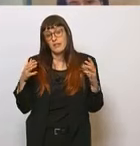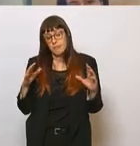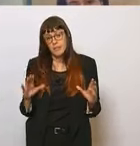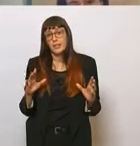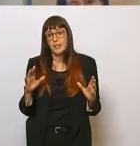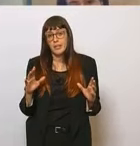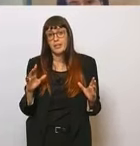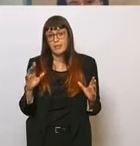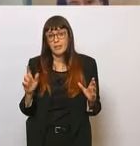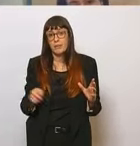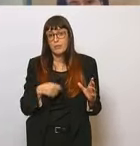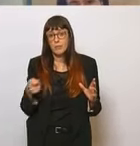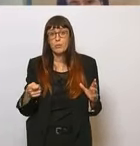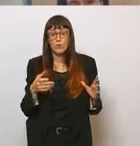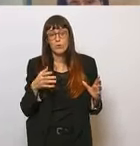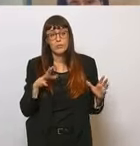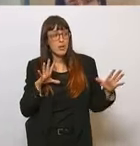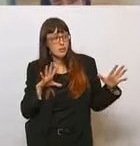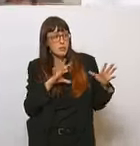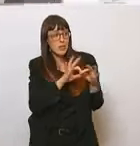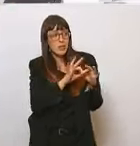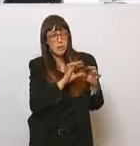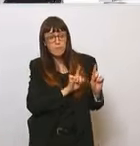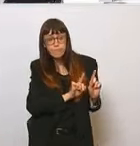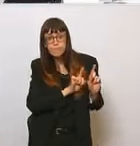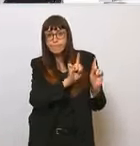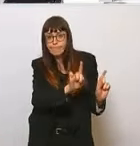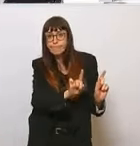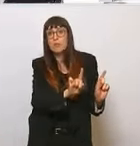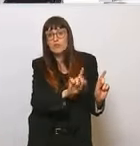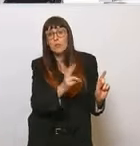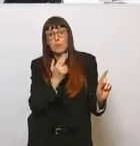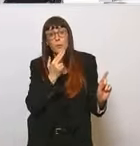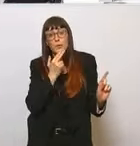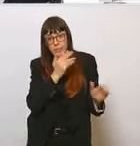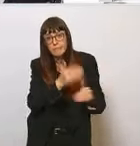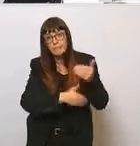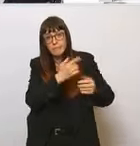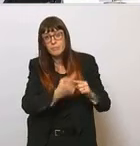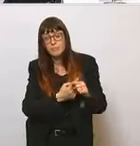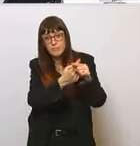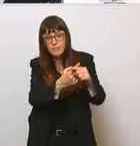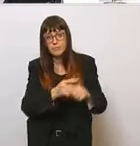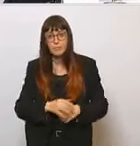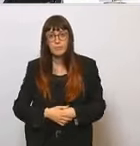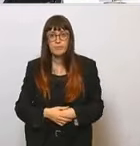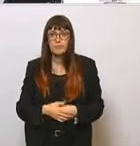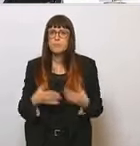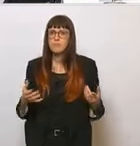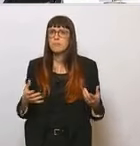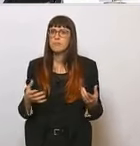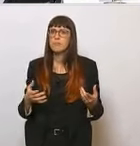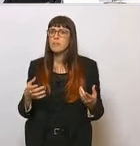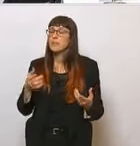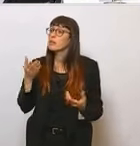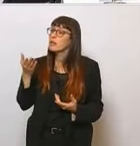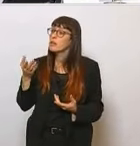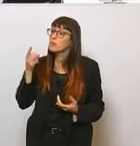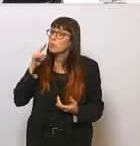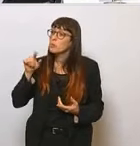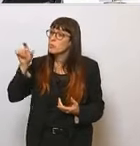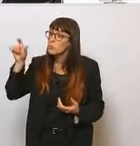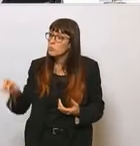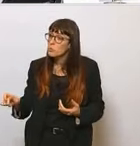sera utile. Merci beaucoup. Comment se passent vos discussions avec vos collègues américains? Est-ce que vous